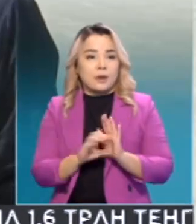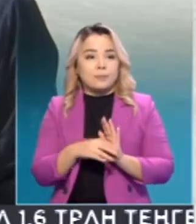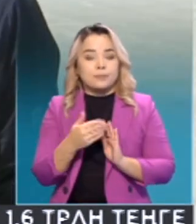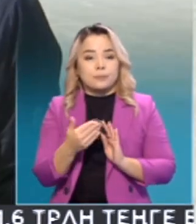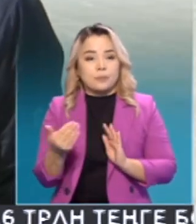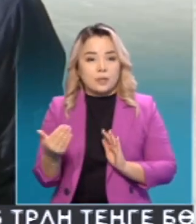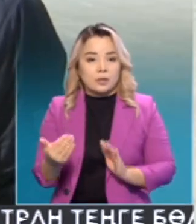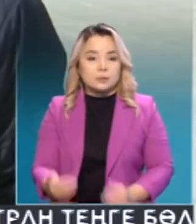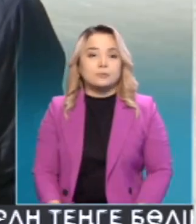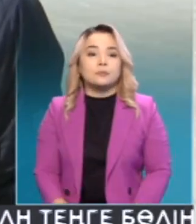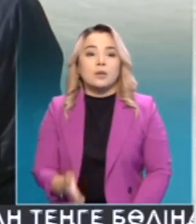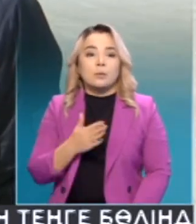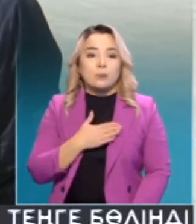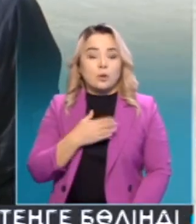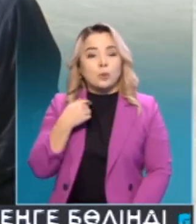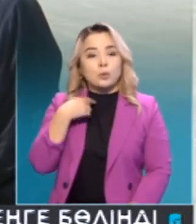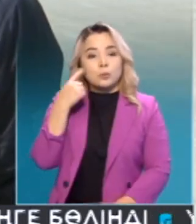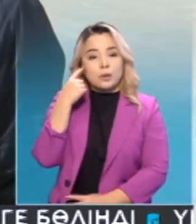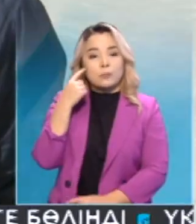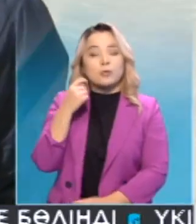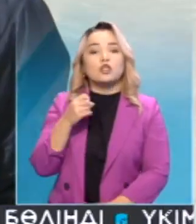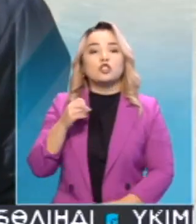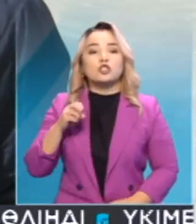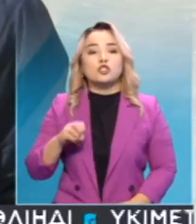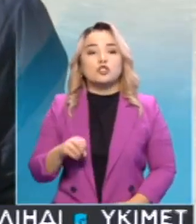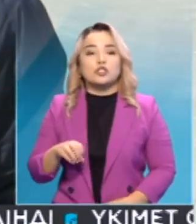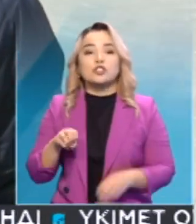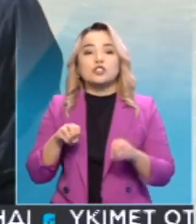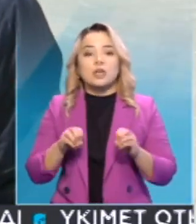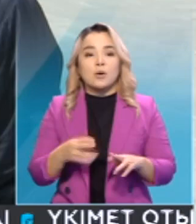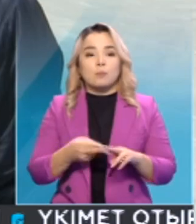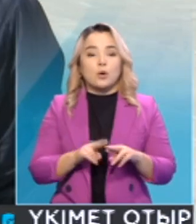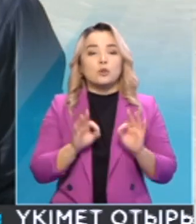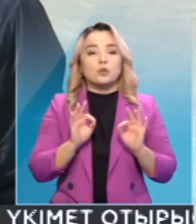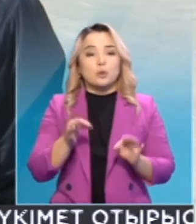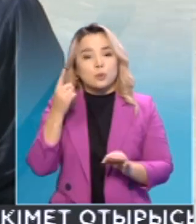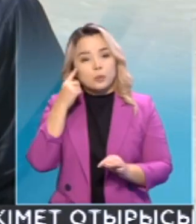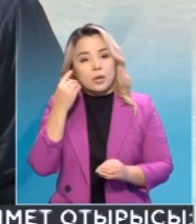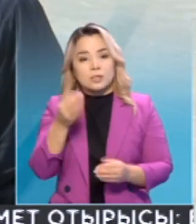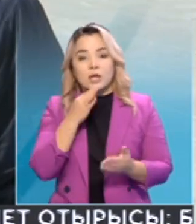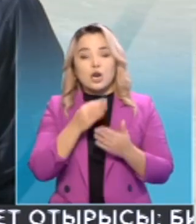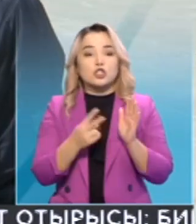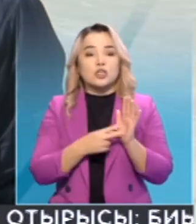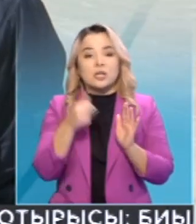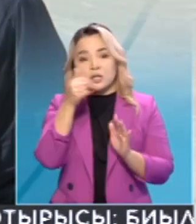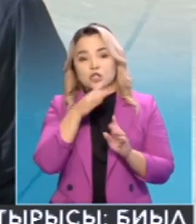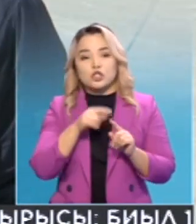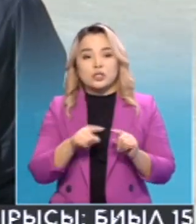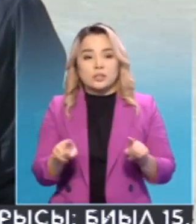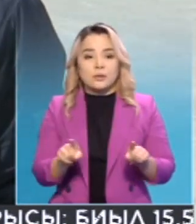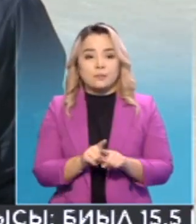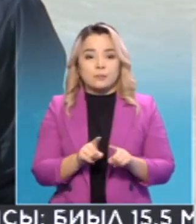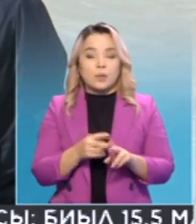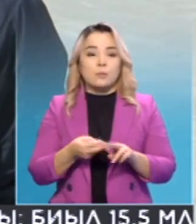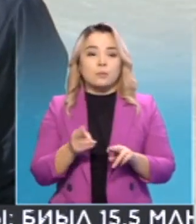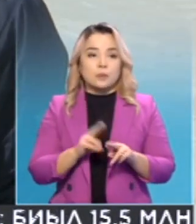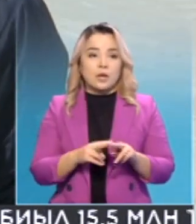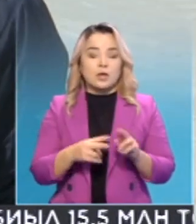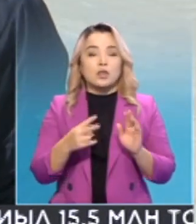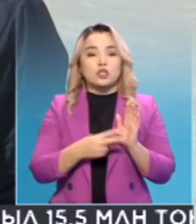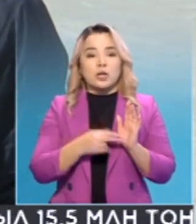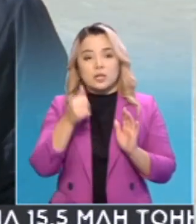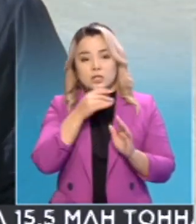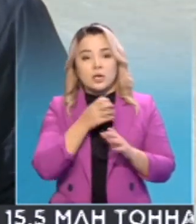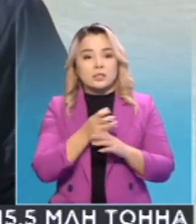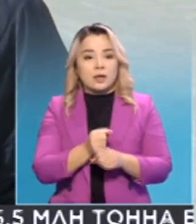оның шешімді дұрыс деп санаймын. Дұрыс деп санайтын мүмкін. 7 жылдың ішінде енді 7 жыл қысқа